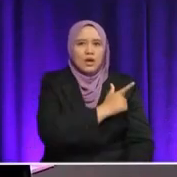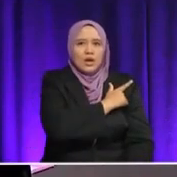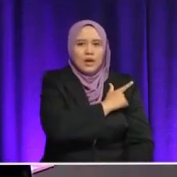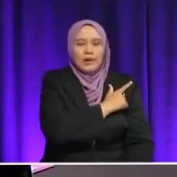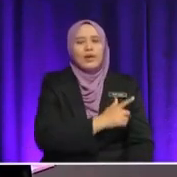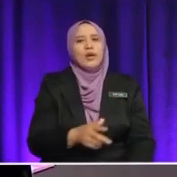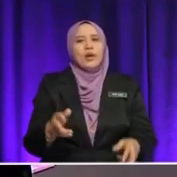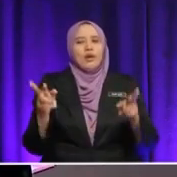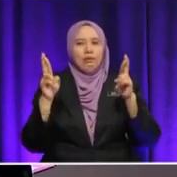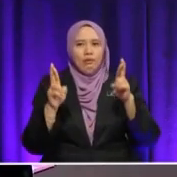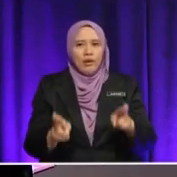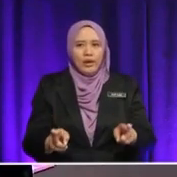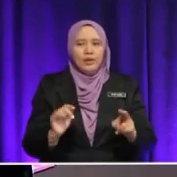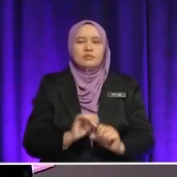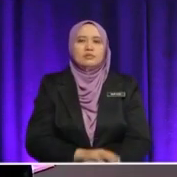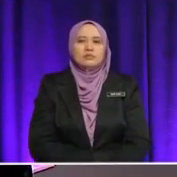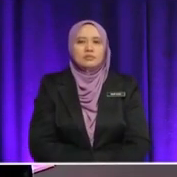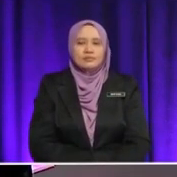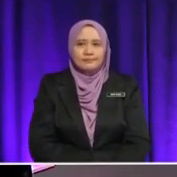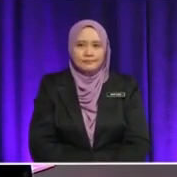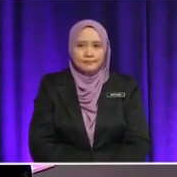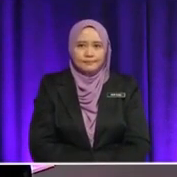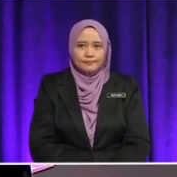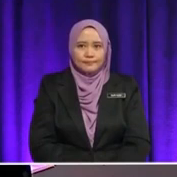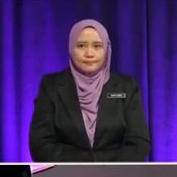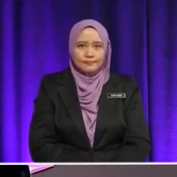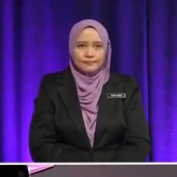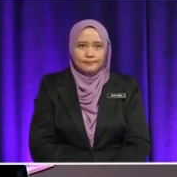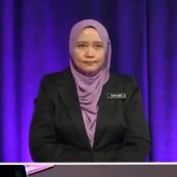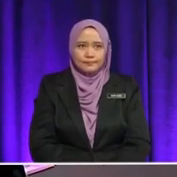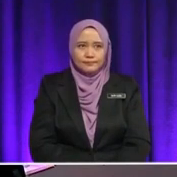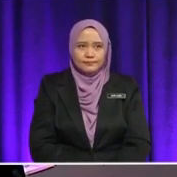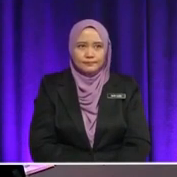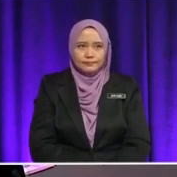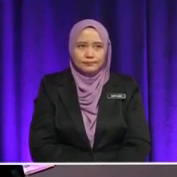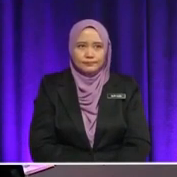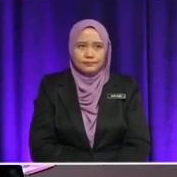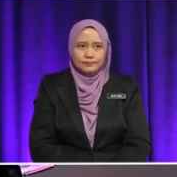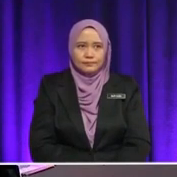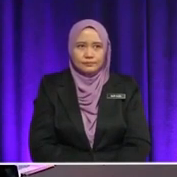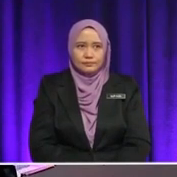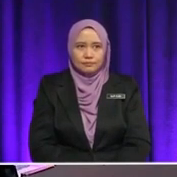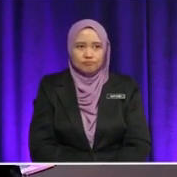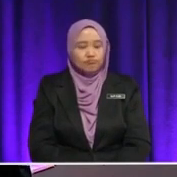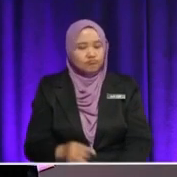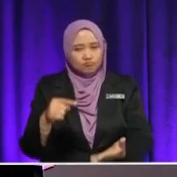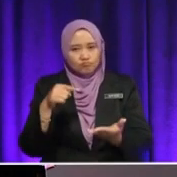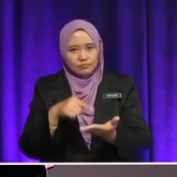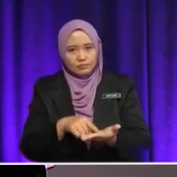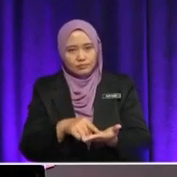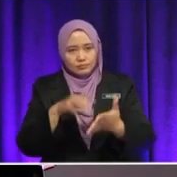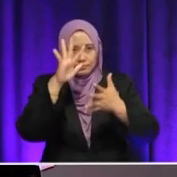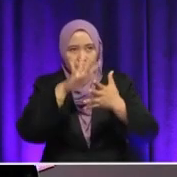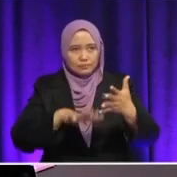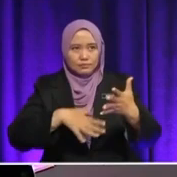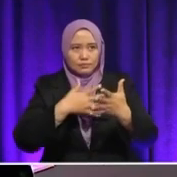boleh Oke kita pergi kepada pecahan Uni Oke untuk pengetahuan male adalah pecahan